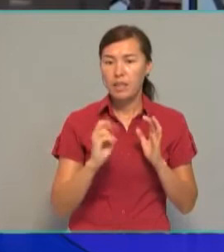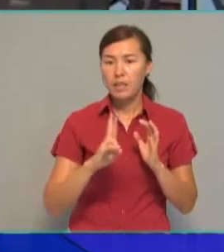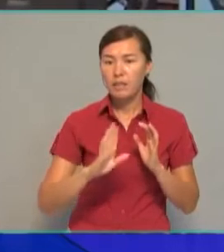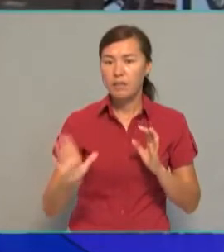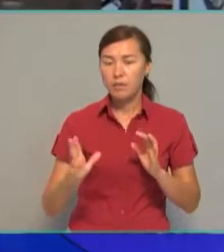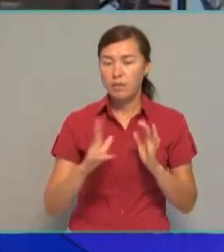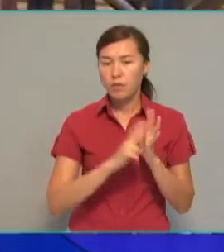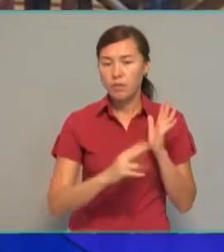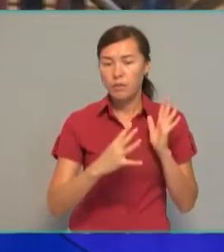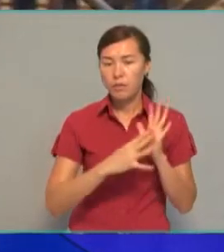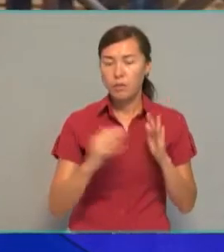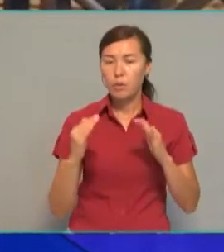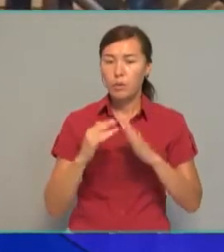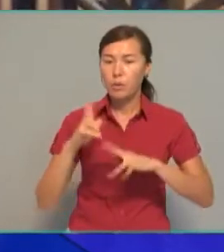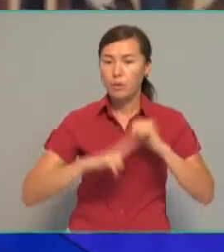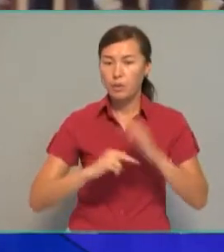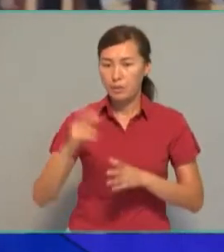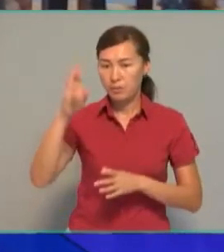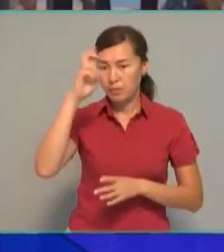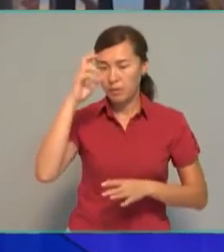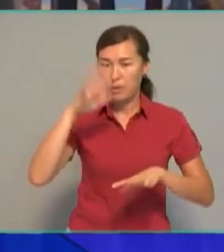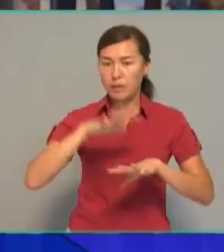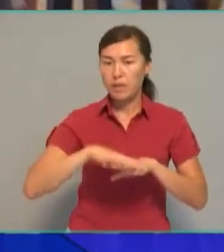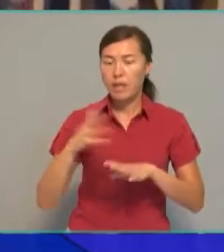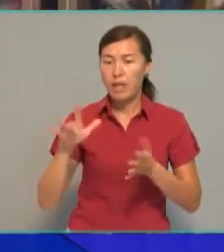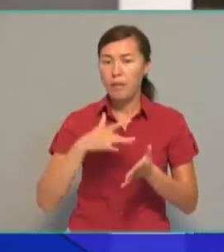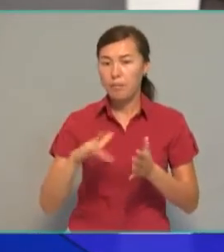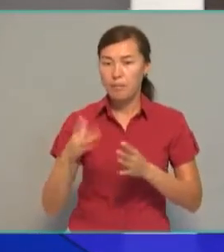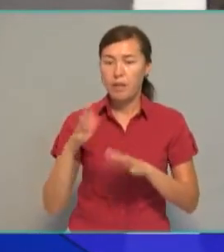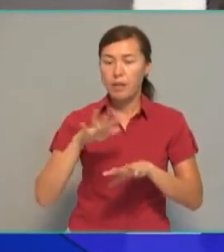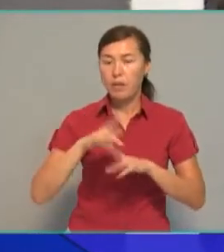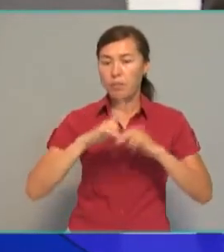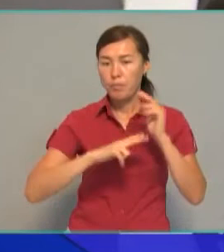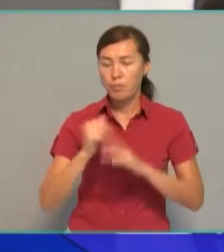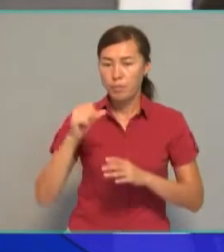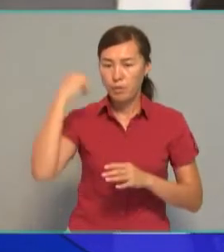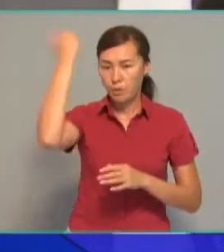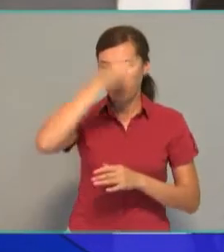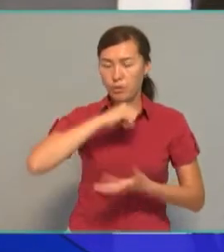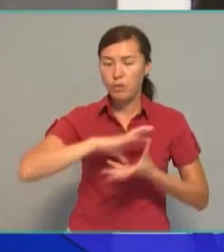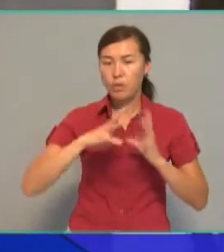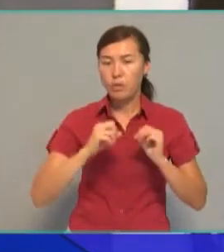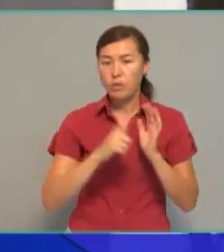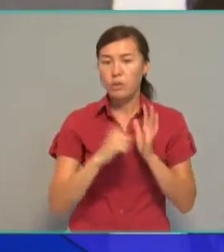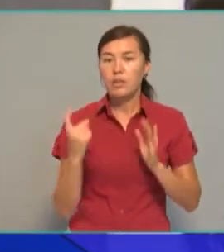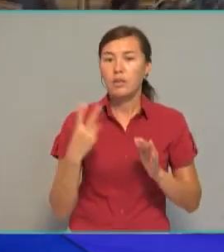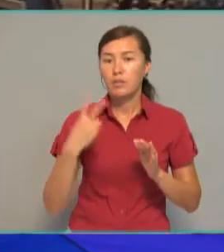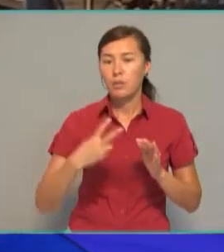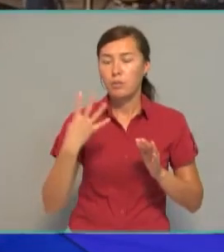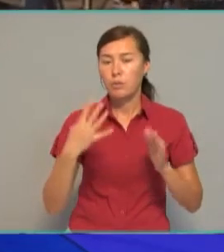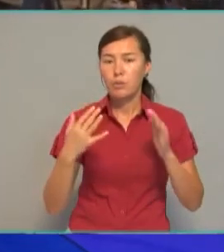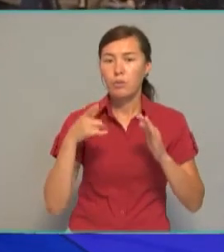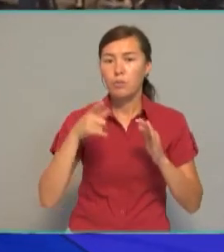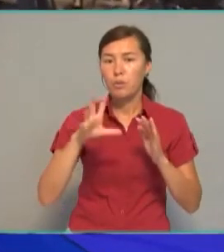пәтер, 89 тұрғын үй құрылысы мемлекеттік бюджет есебінен салынуда. Жыл қорытындысымен 7 қабатты 24 тұрғын,